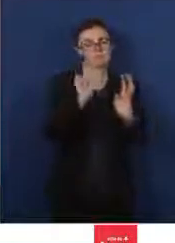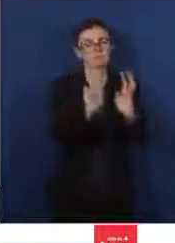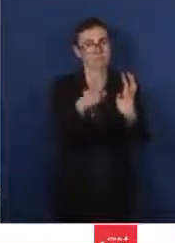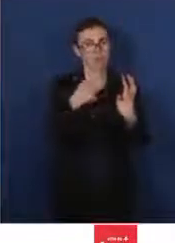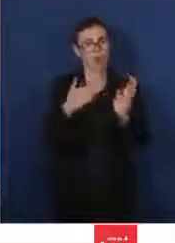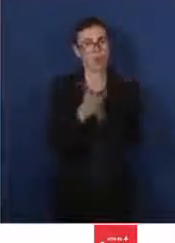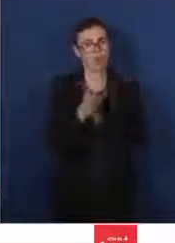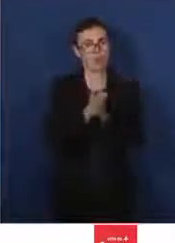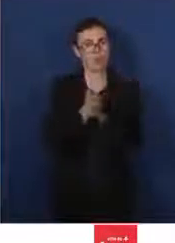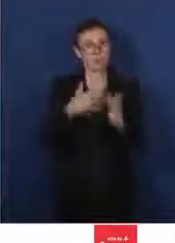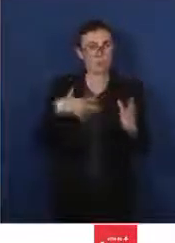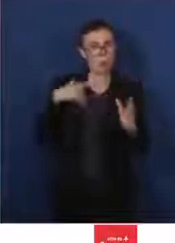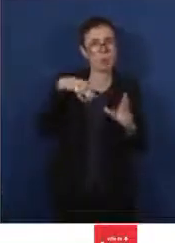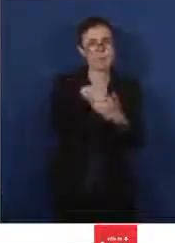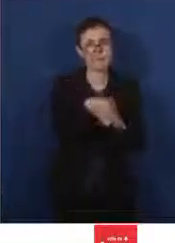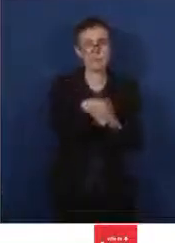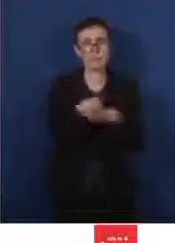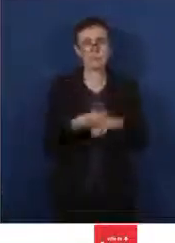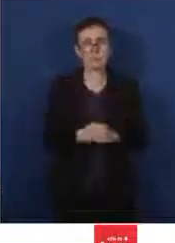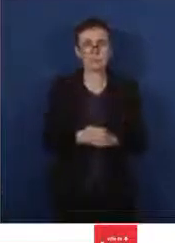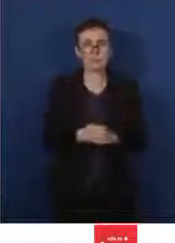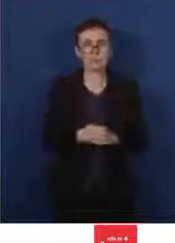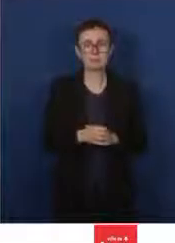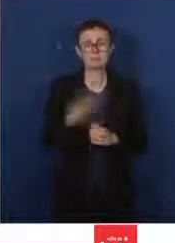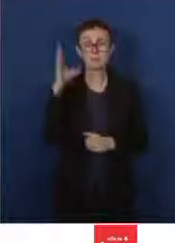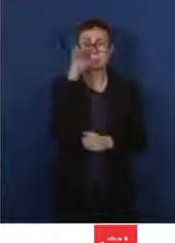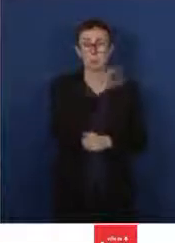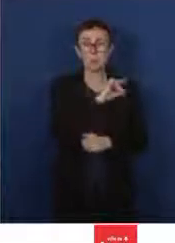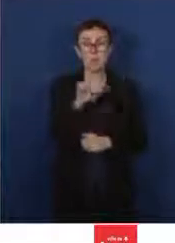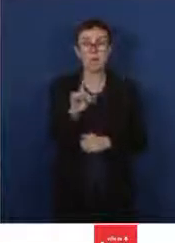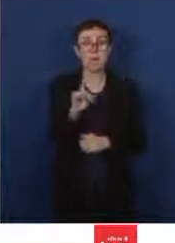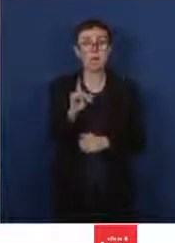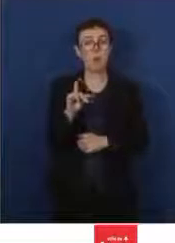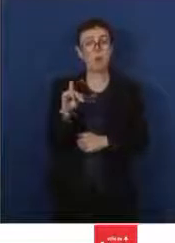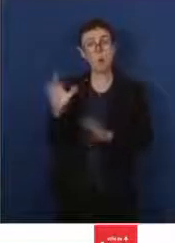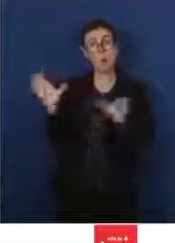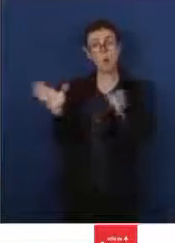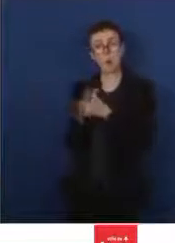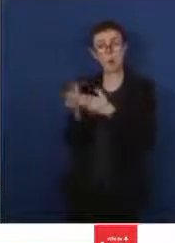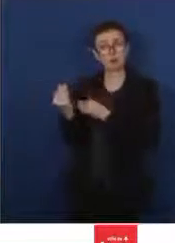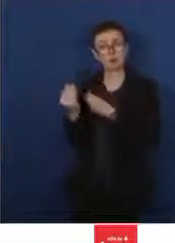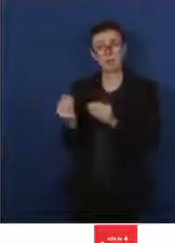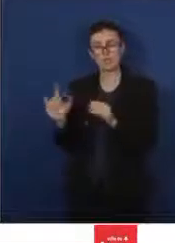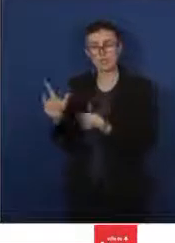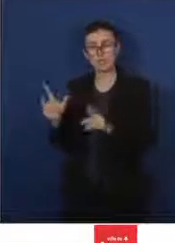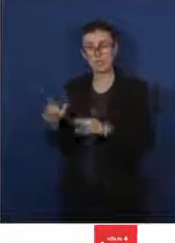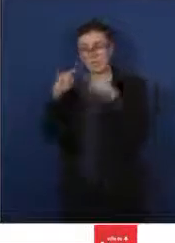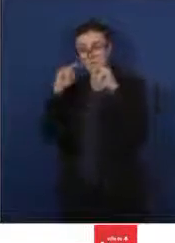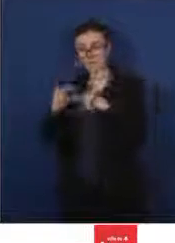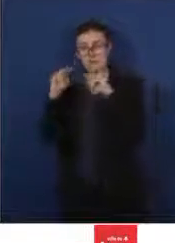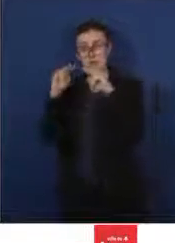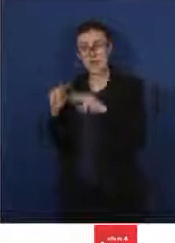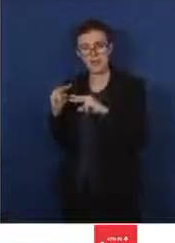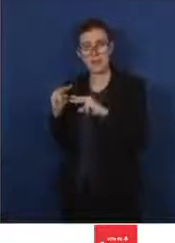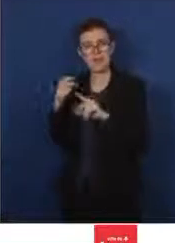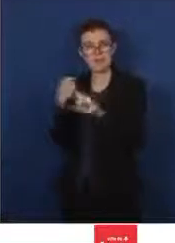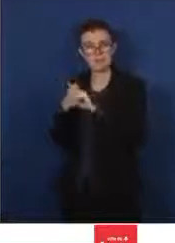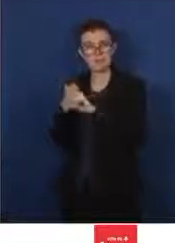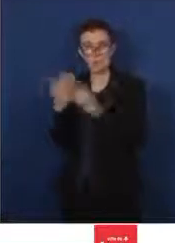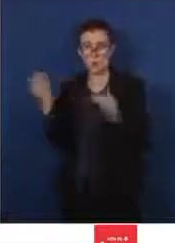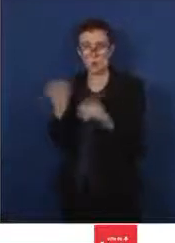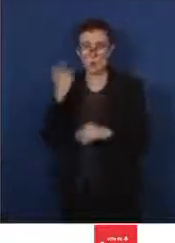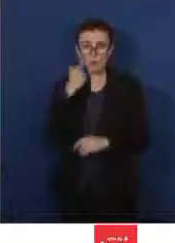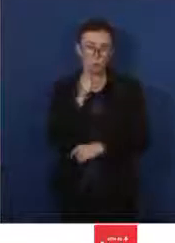d'y rappeler ce que furent les propositions municipales de faire respirer l'île, telles qu'une présence constante et visible des polices nationales